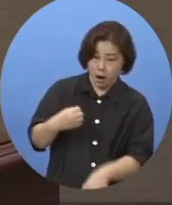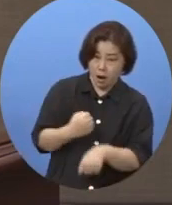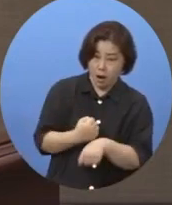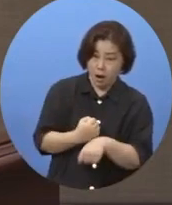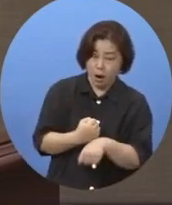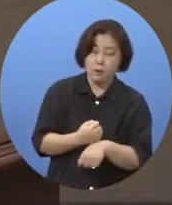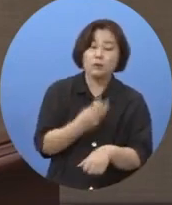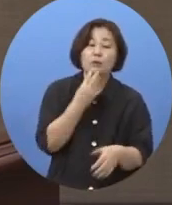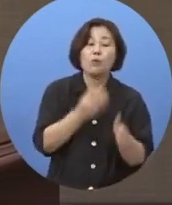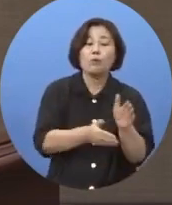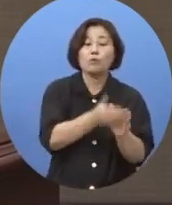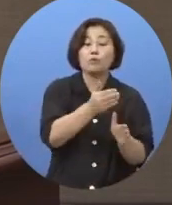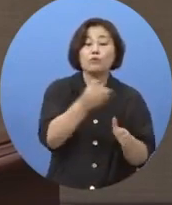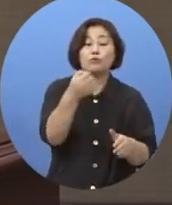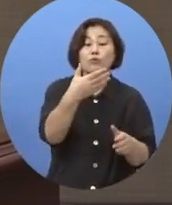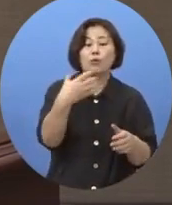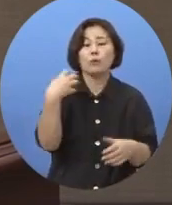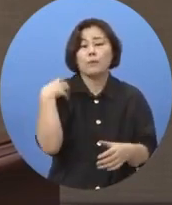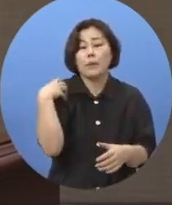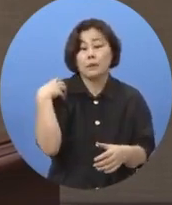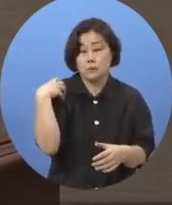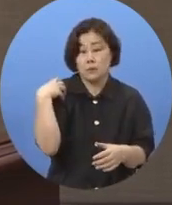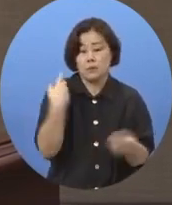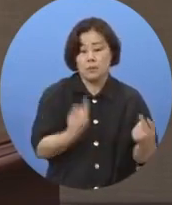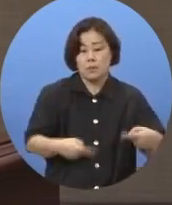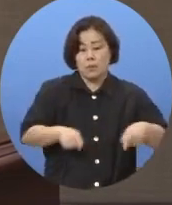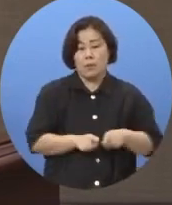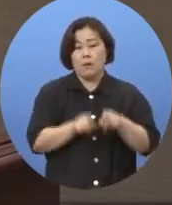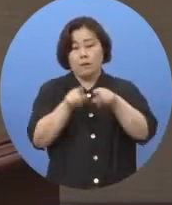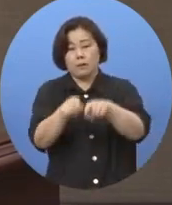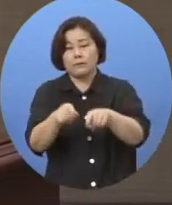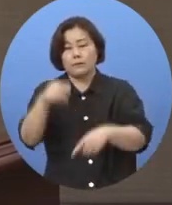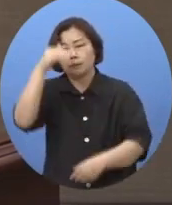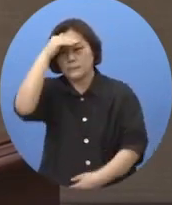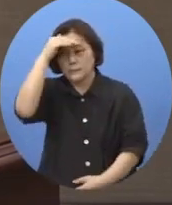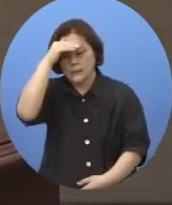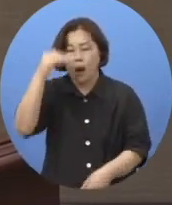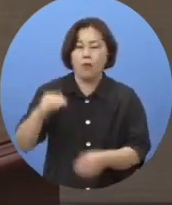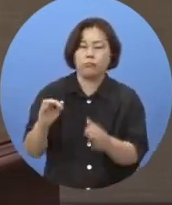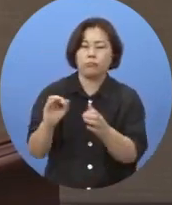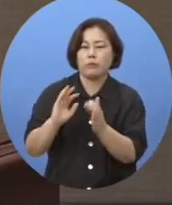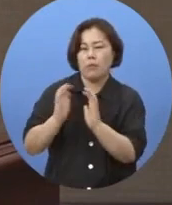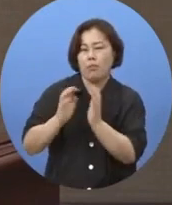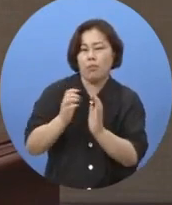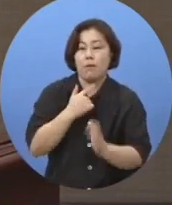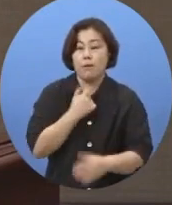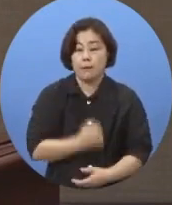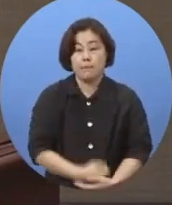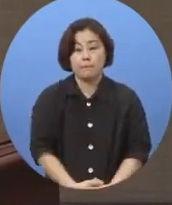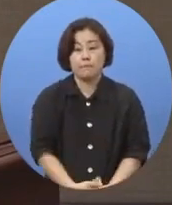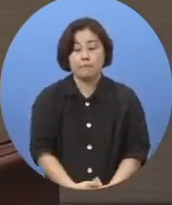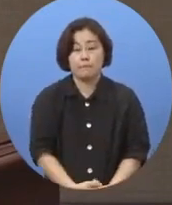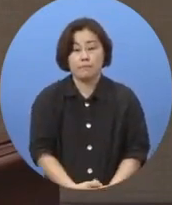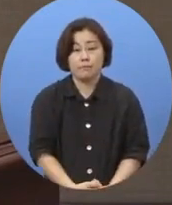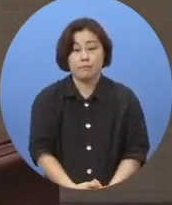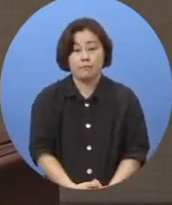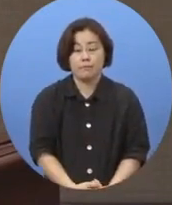담자 담당자들과 함께 현장을 점검하고 간담회도 진행했습니다